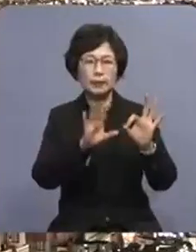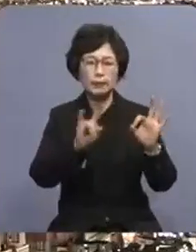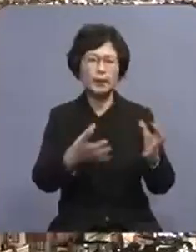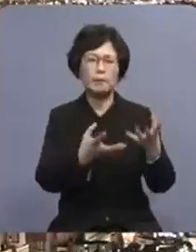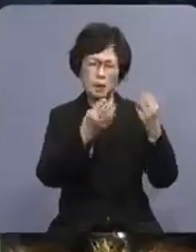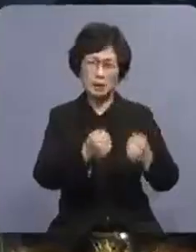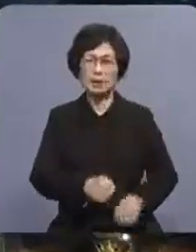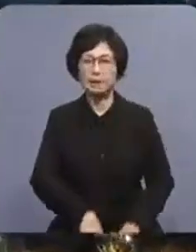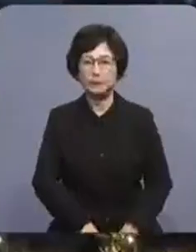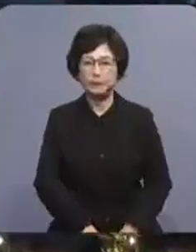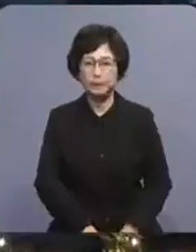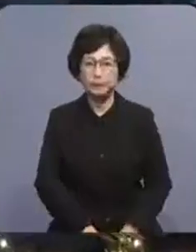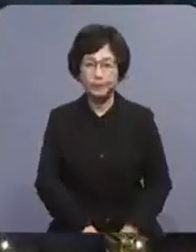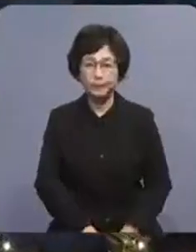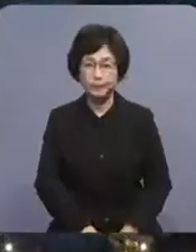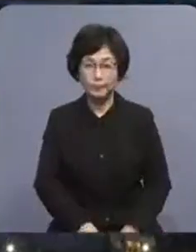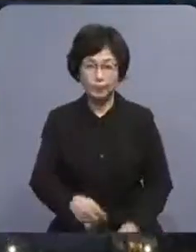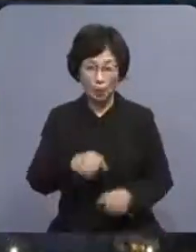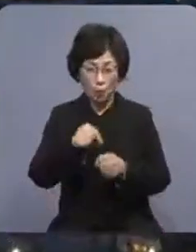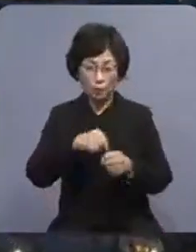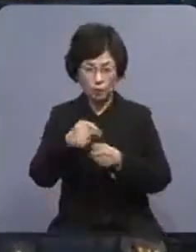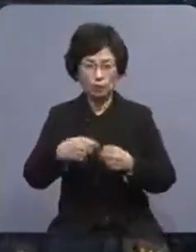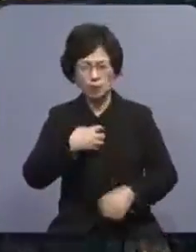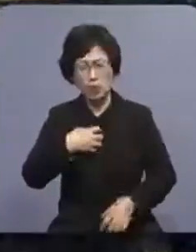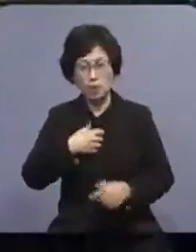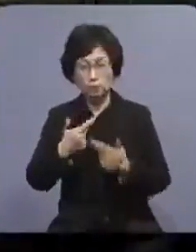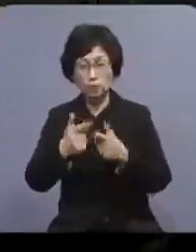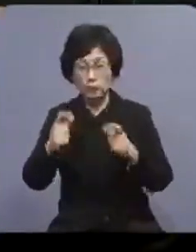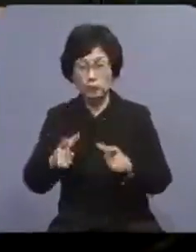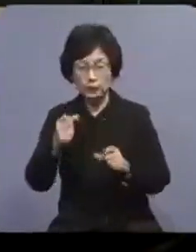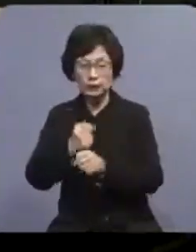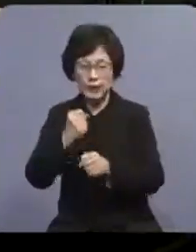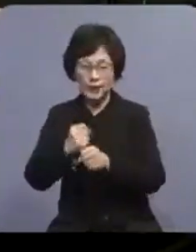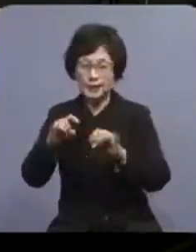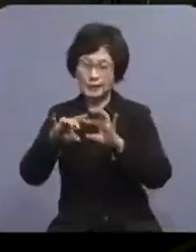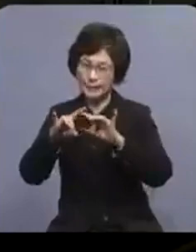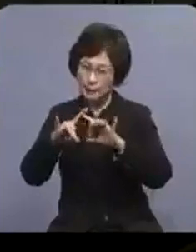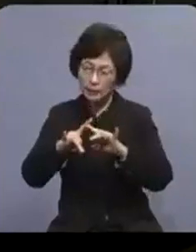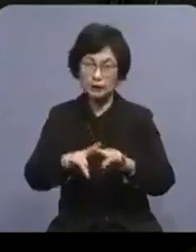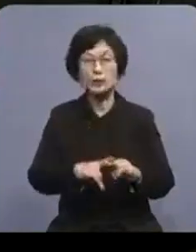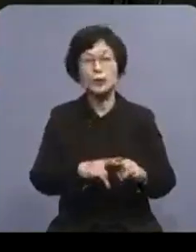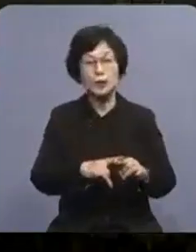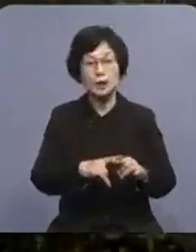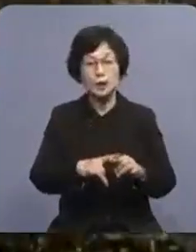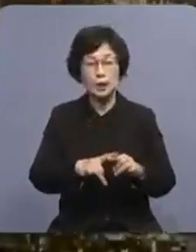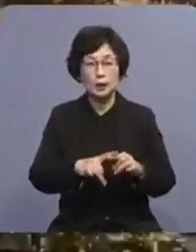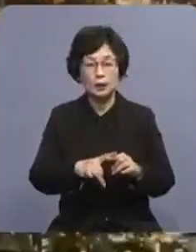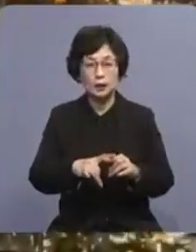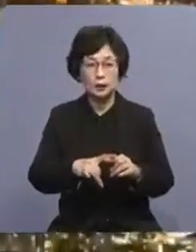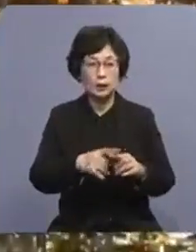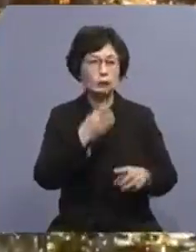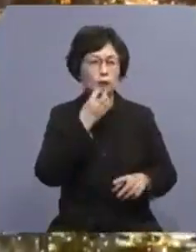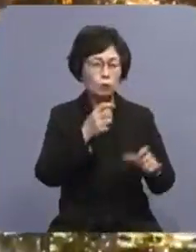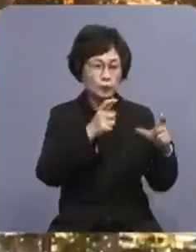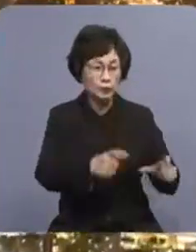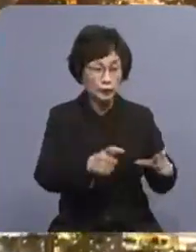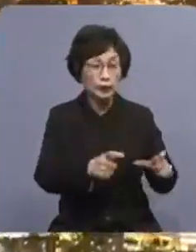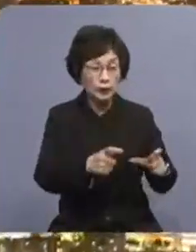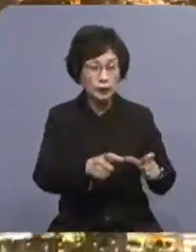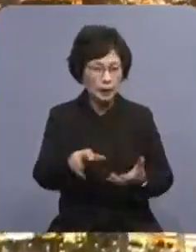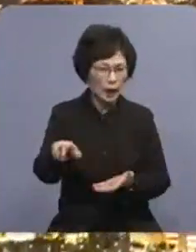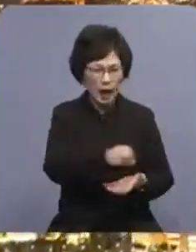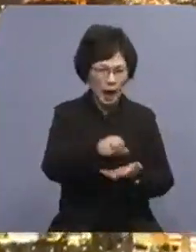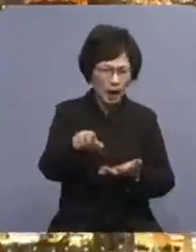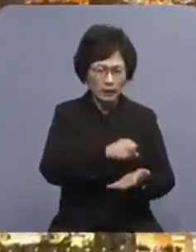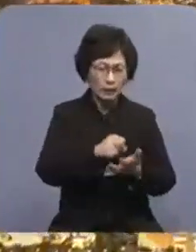많습니다 원전위험을 감수하며 부산 등에서 만들어낸 전기를 전기를 거의 생산하지 않는 서울이